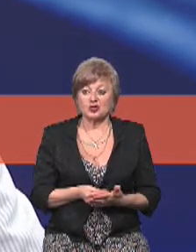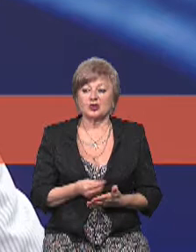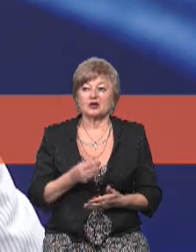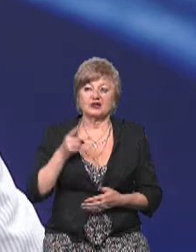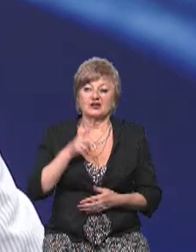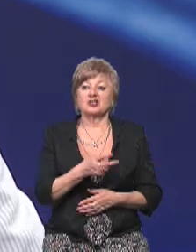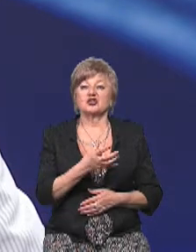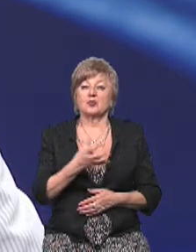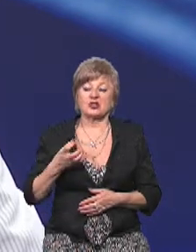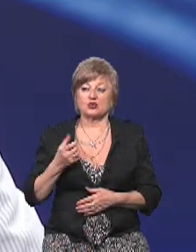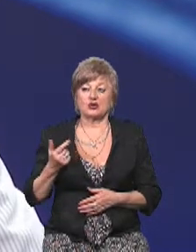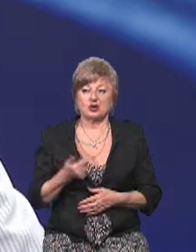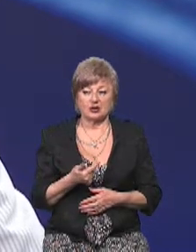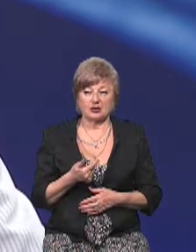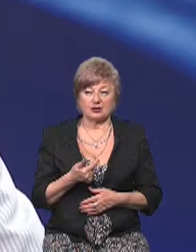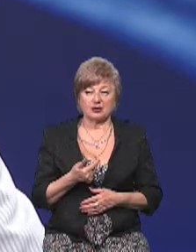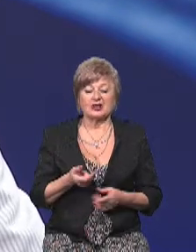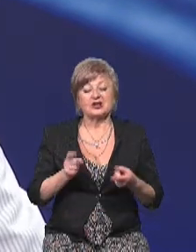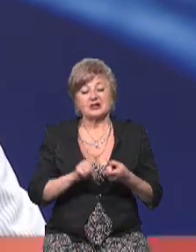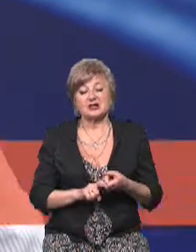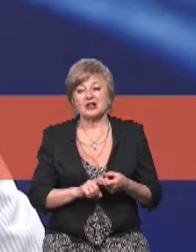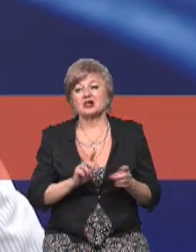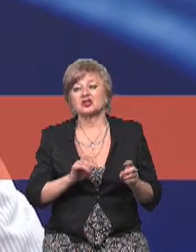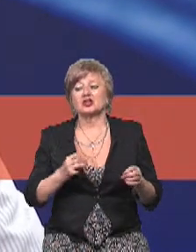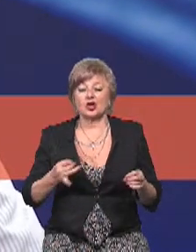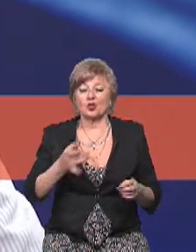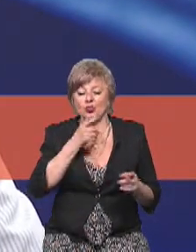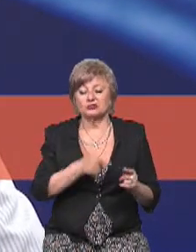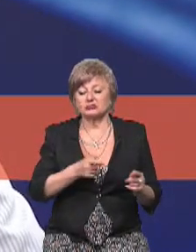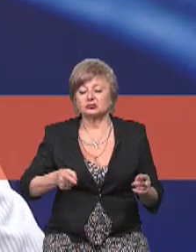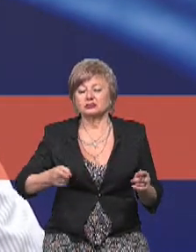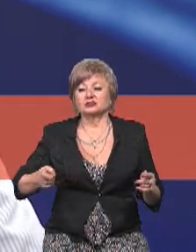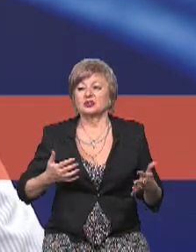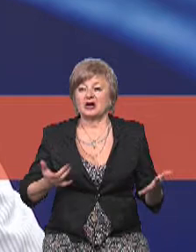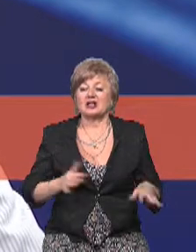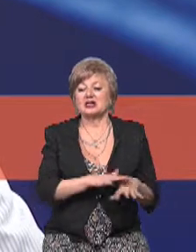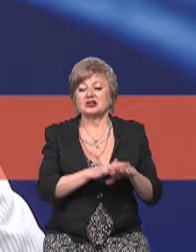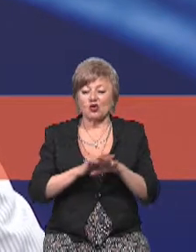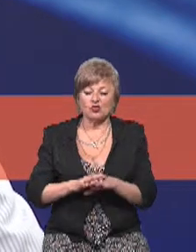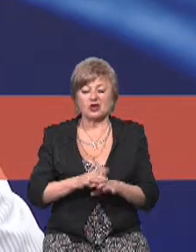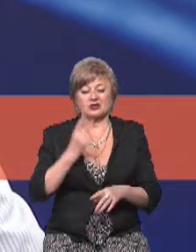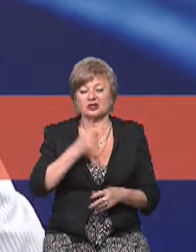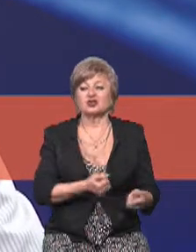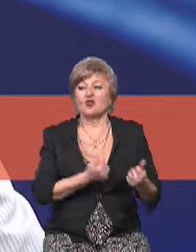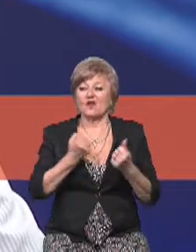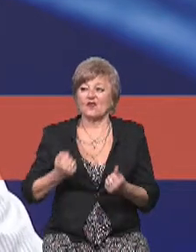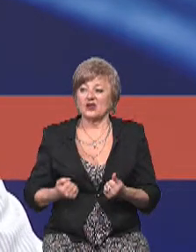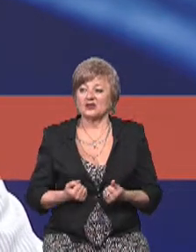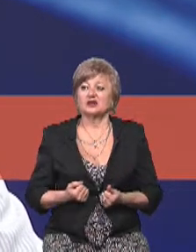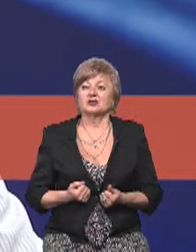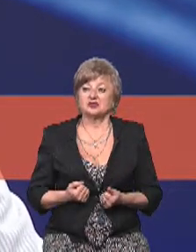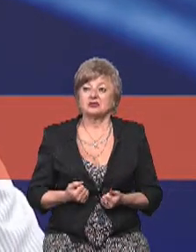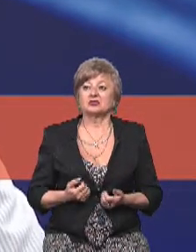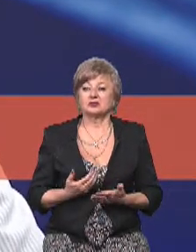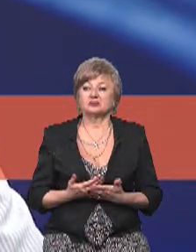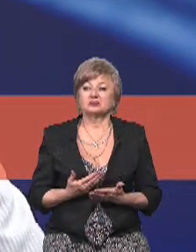гривень. Незалежно від того, який там вже був термін порушений, чи транзиту, чи тимчасове ввезення, який, то наскільки... Хоч 10 років, так?